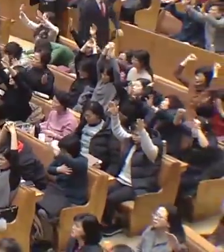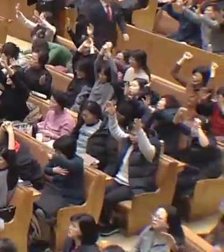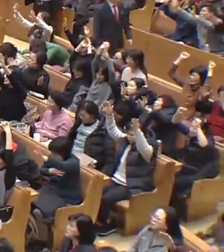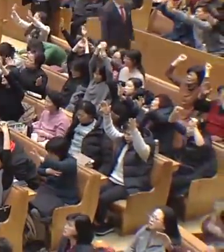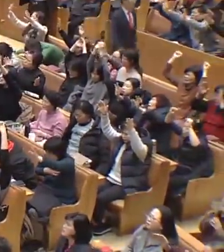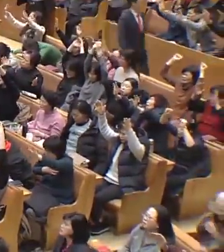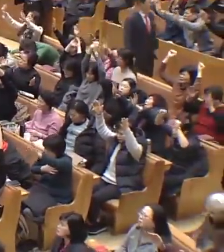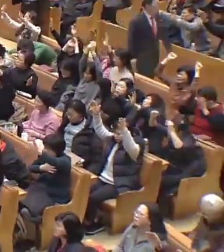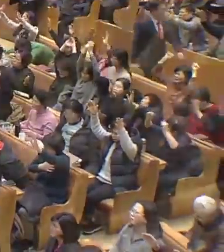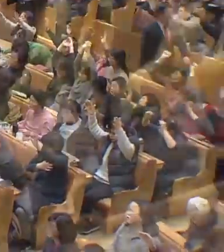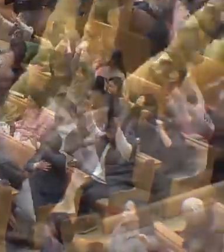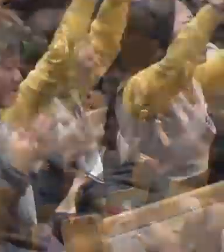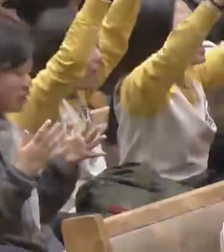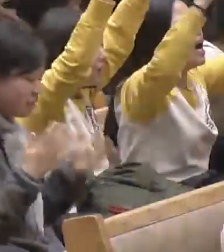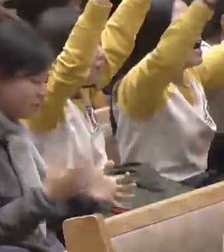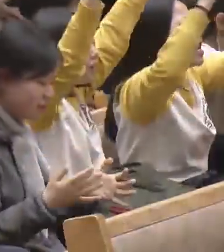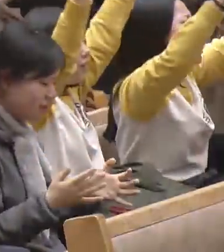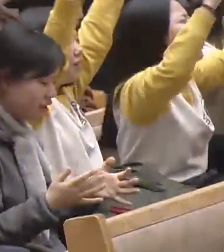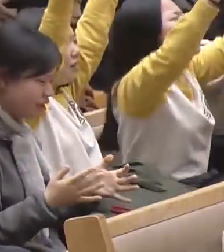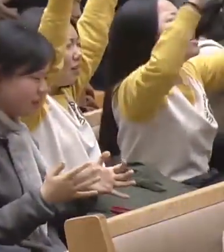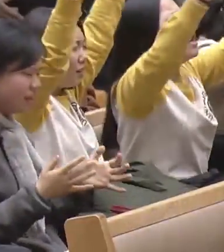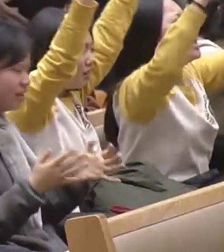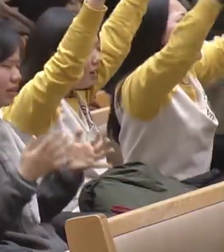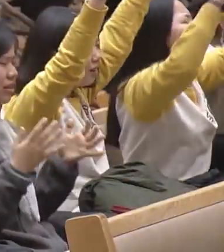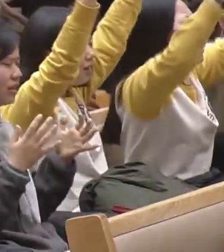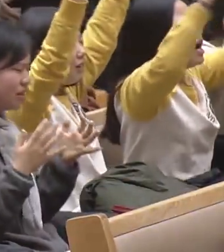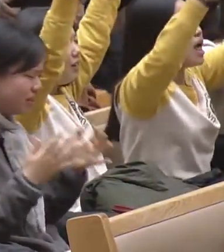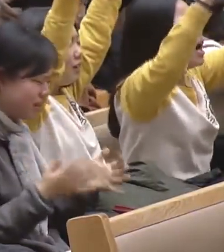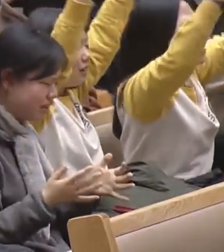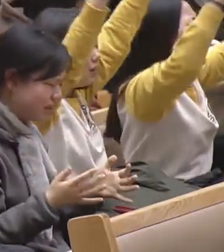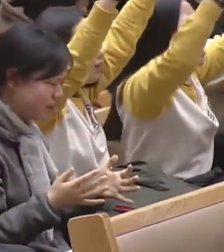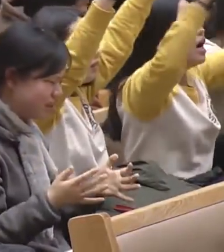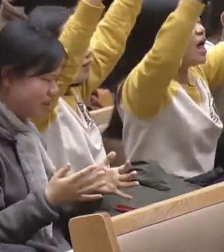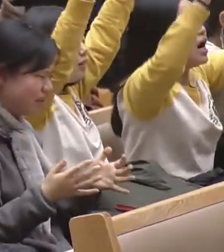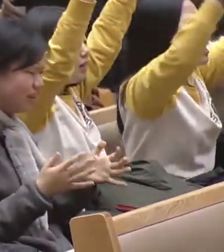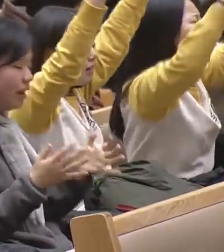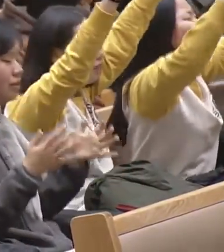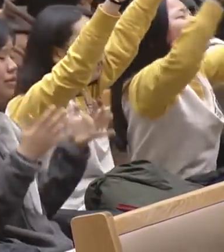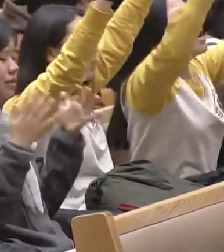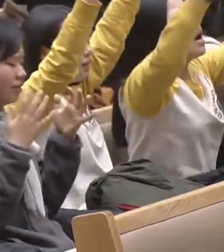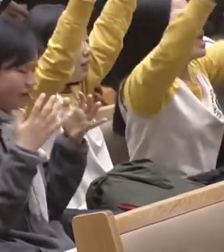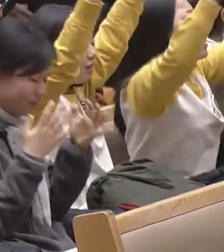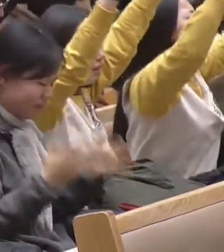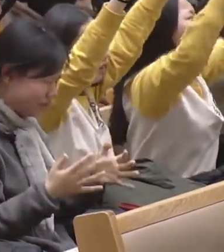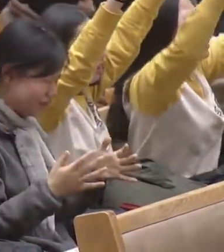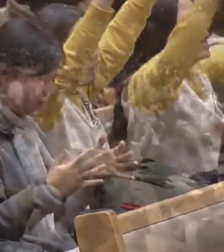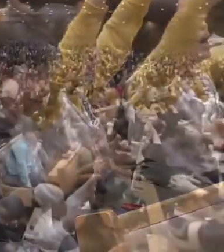약속도 무시하고 하나님을 인정하지 않고 하나님 따라가고 하나님 닮아가는 게